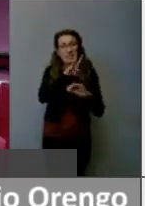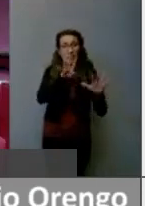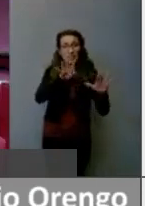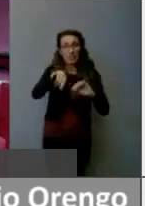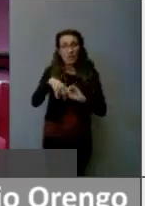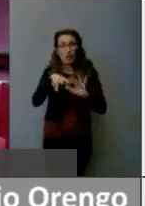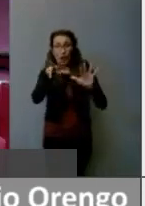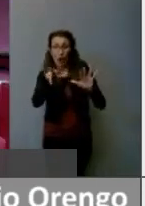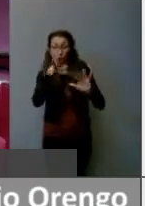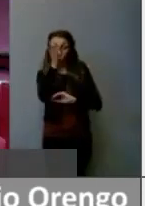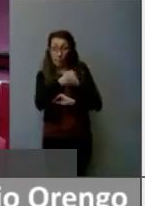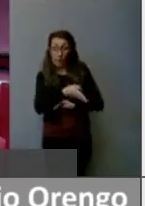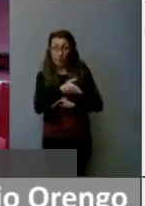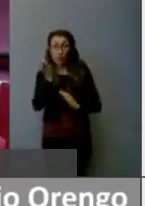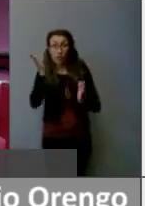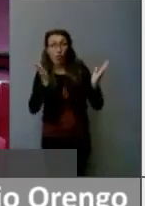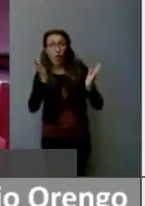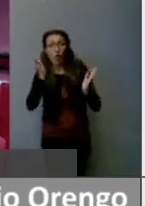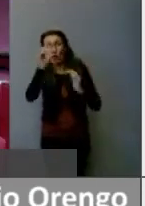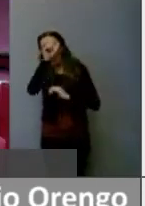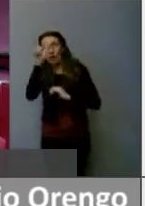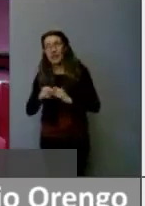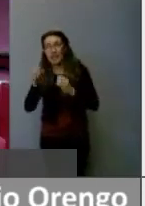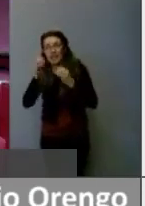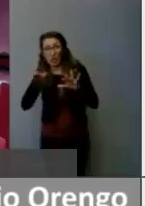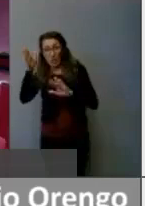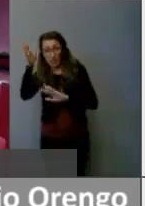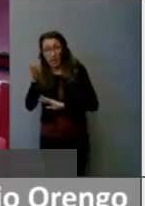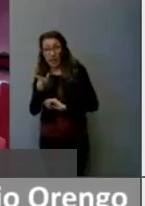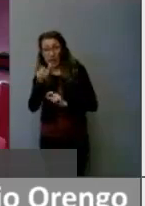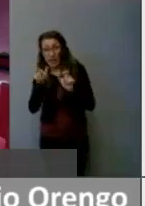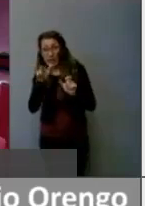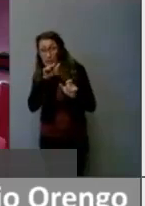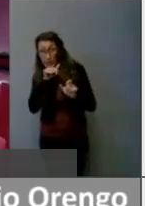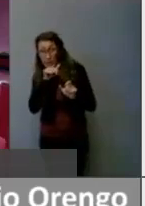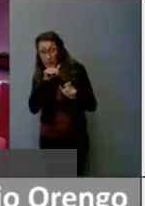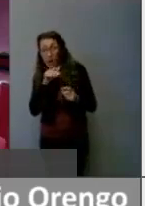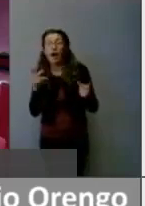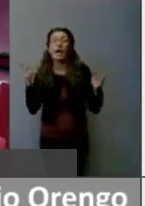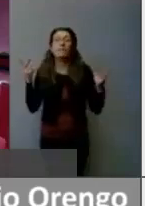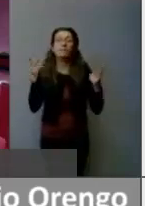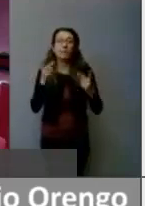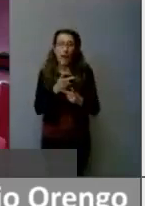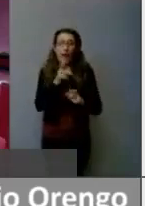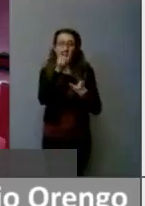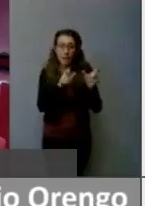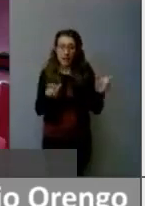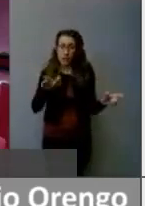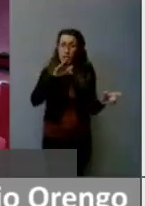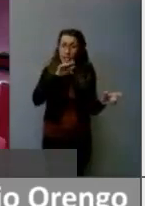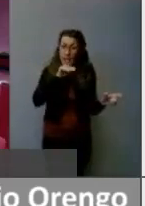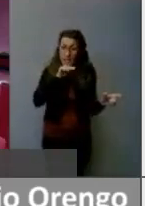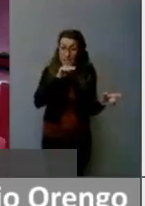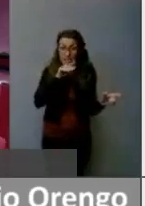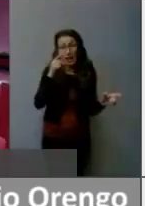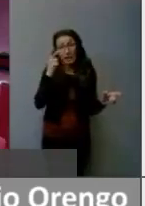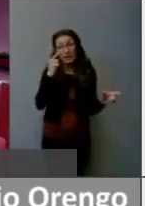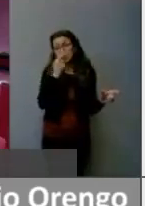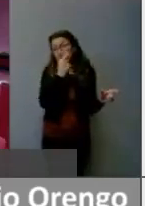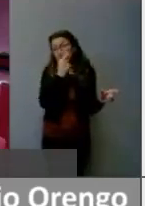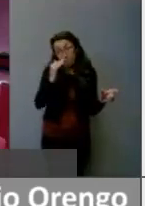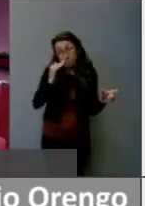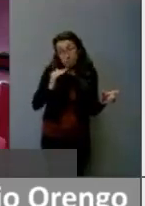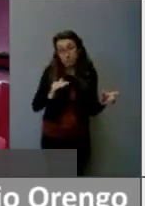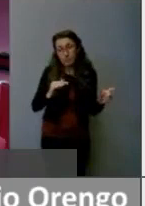29,8%, che pur non essendo ipovedenti, certamente sono persone con minore capacità visiva legata